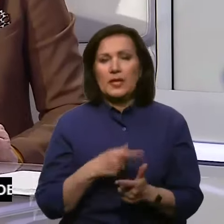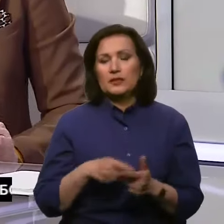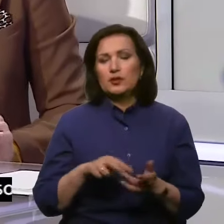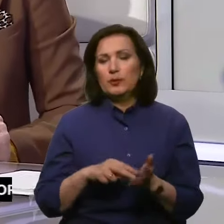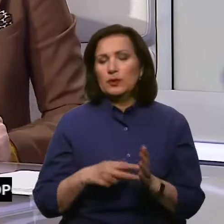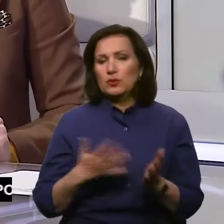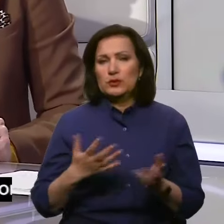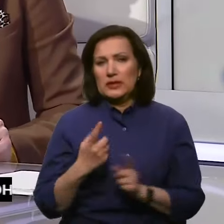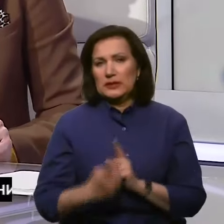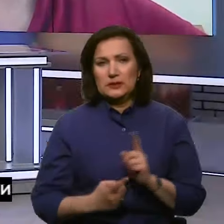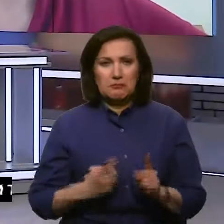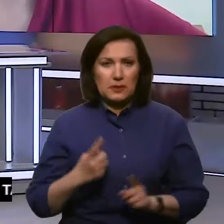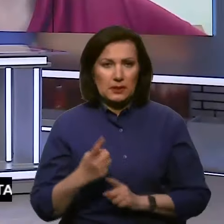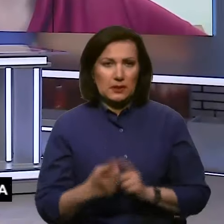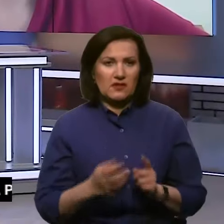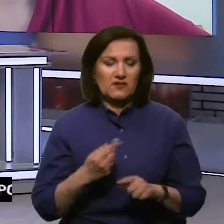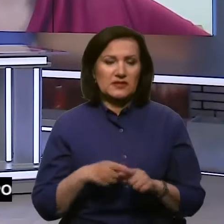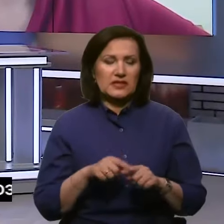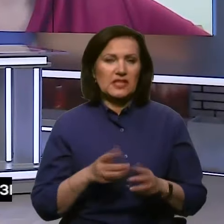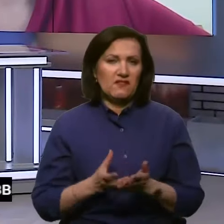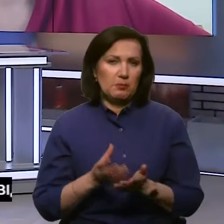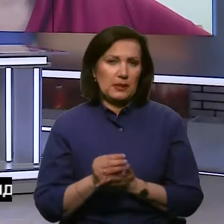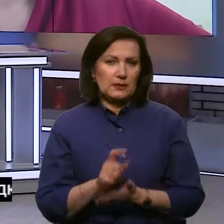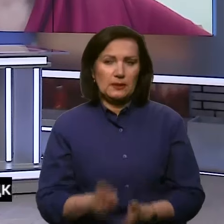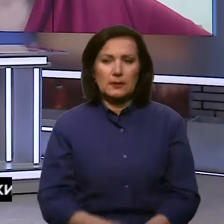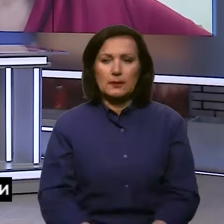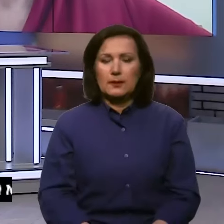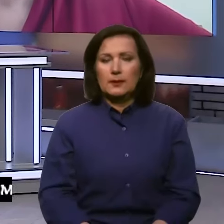плануються якісь зміни у цих виплатах?